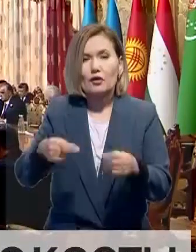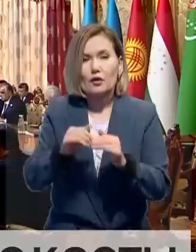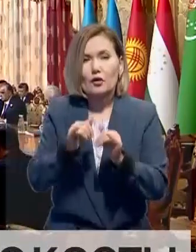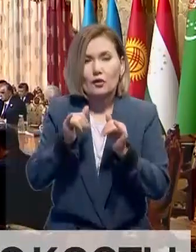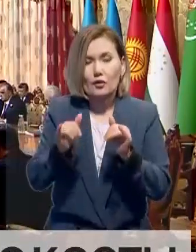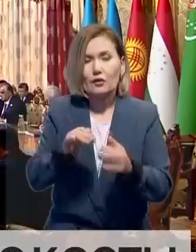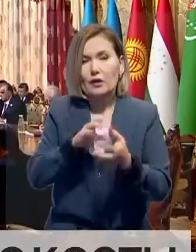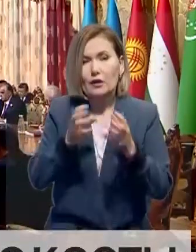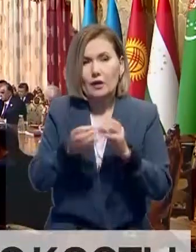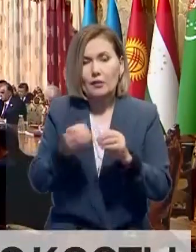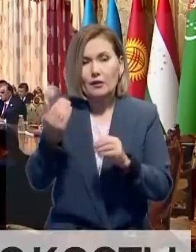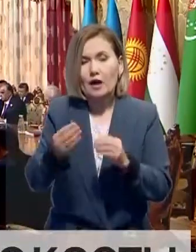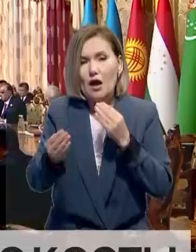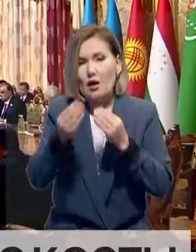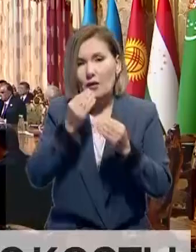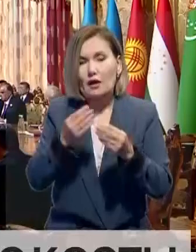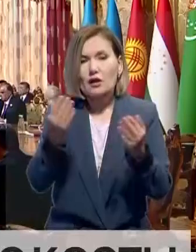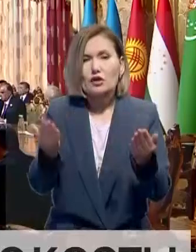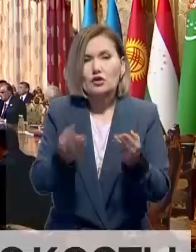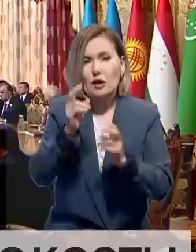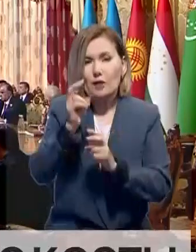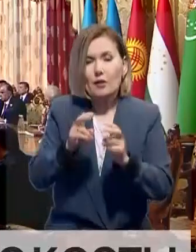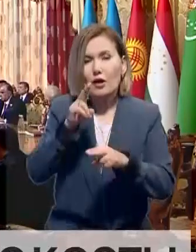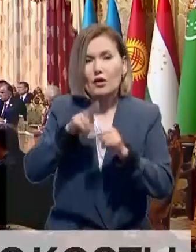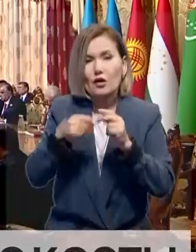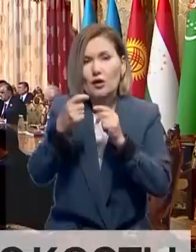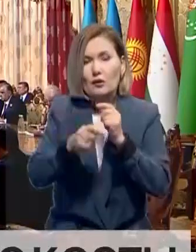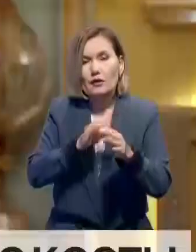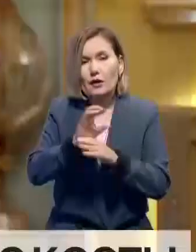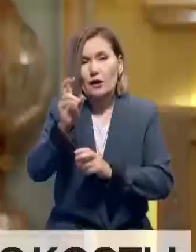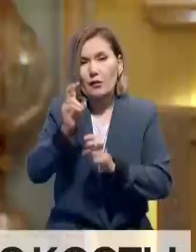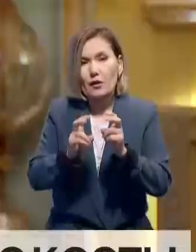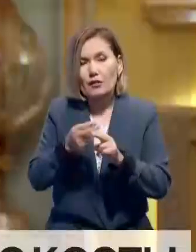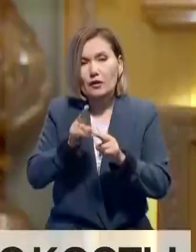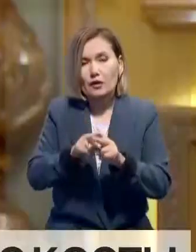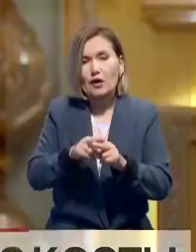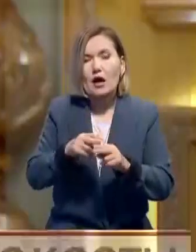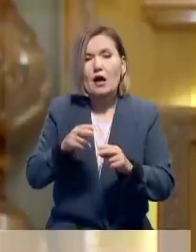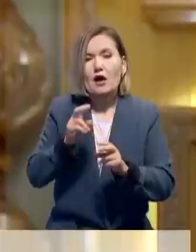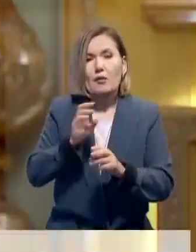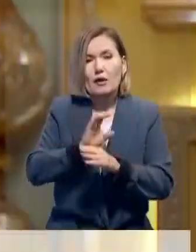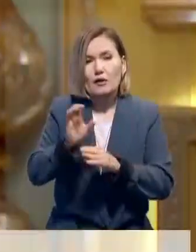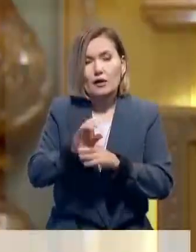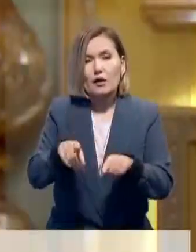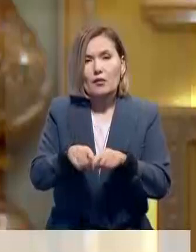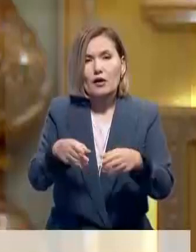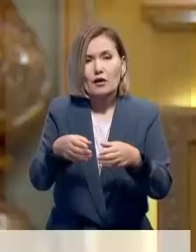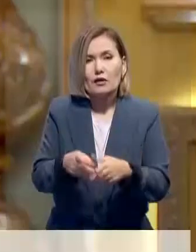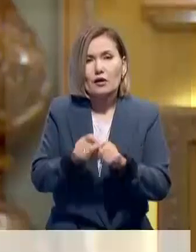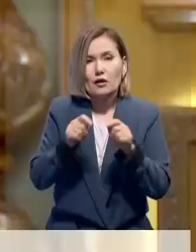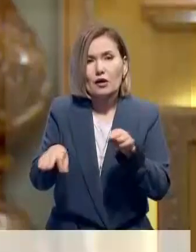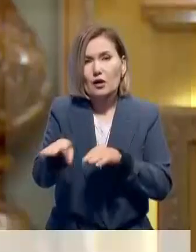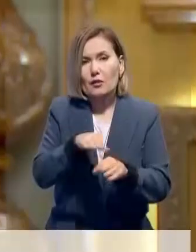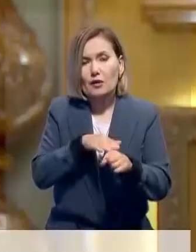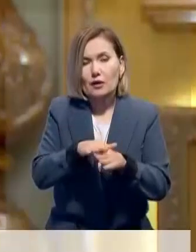үрдісі байқалады. Осы орайда азық-түлік, жеңіл өнеркәсіп, құрылыс және химия өнеркәсібі салаларында тауар өндіру бойынша кластерлік кооперациялық жобалар